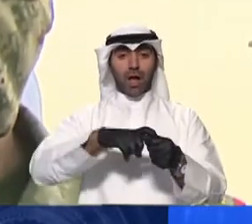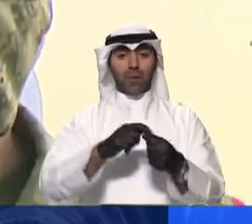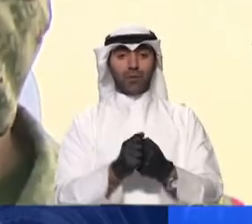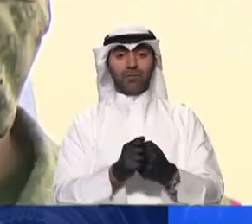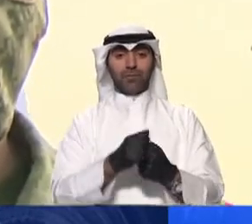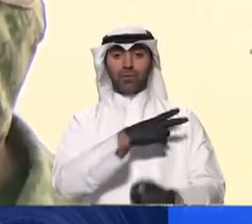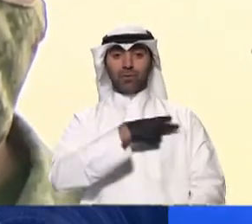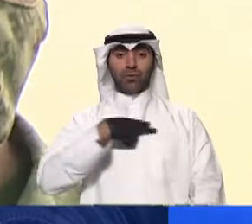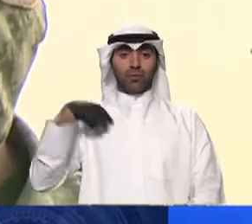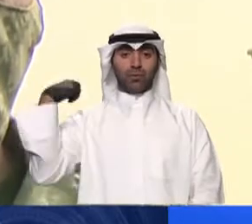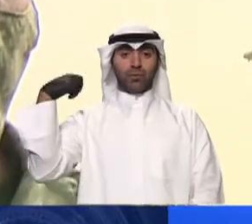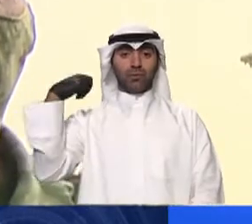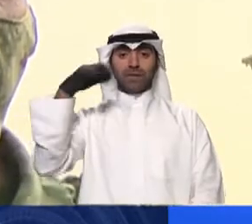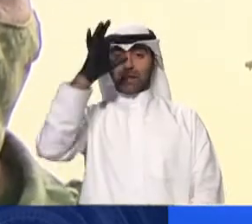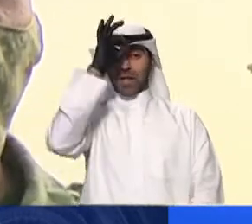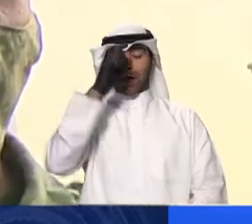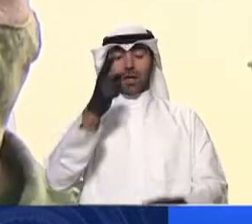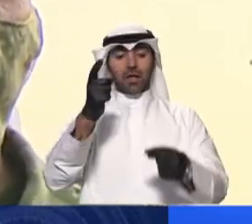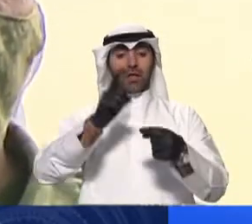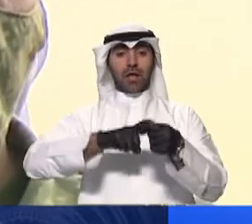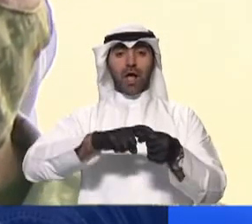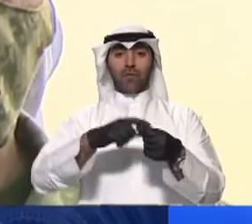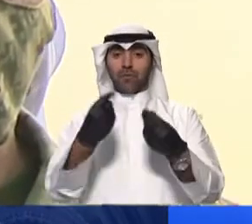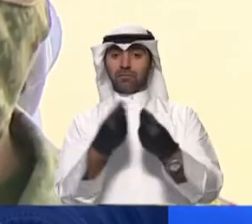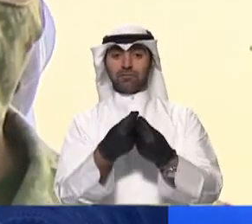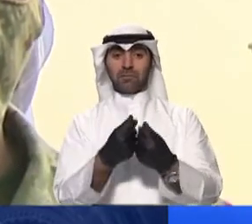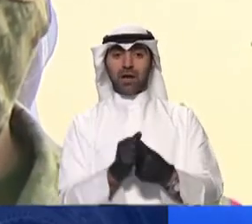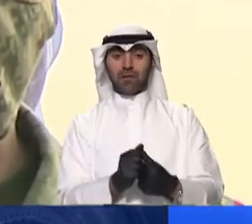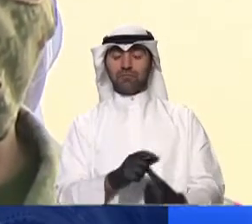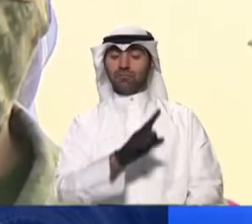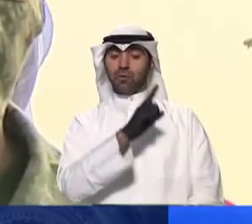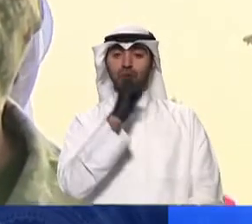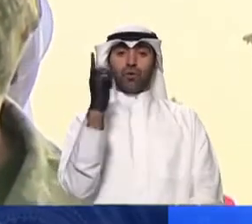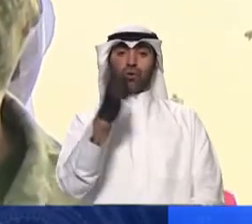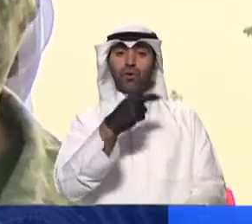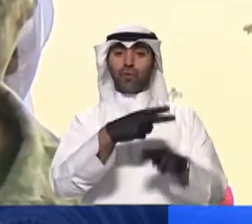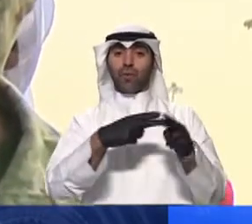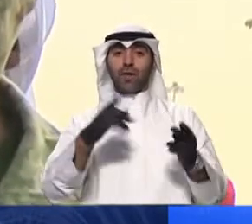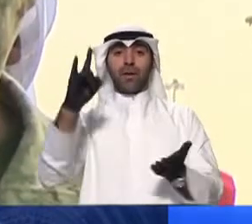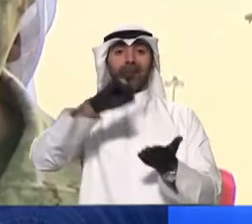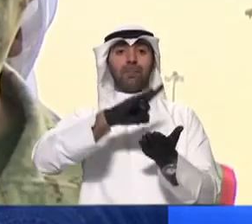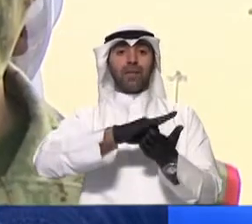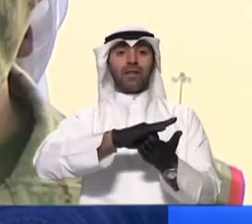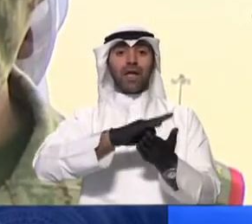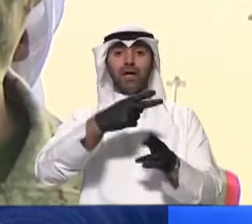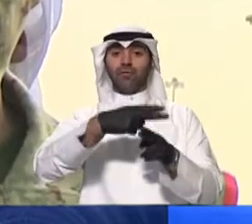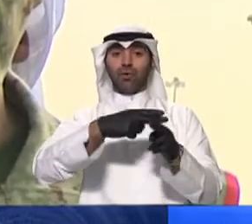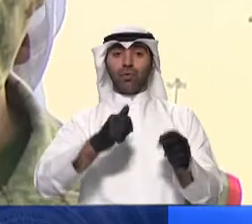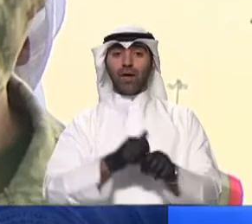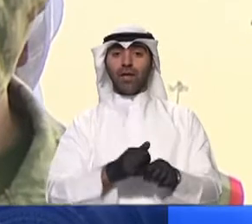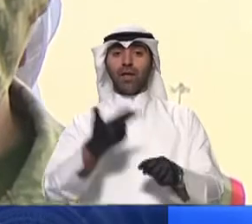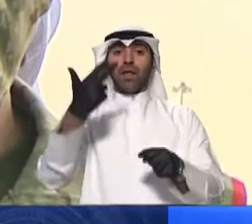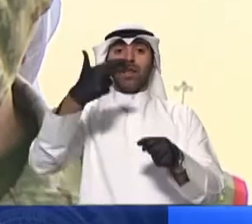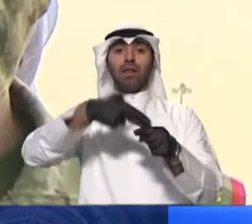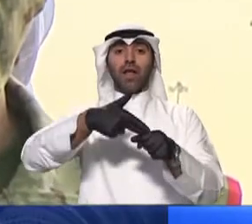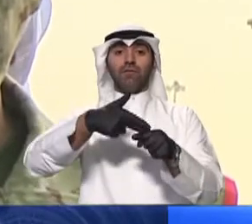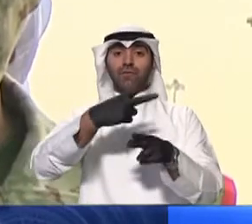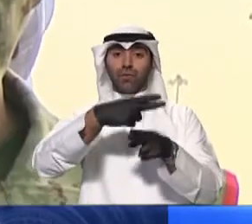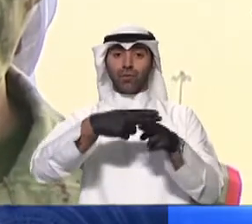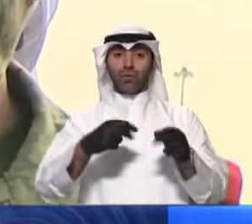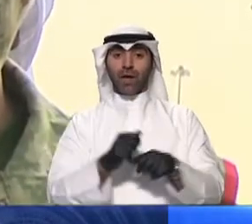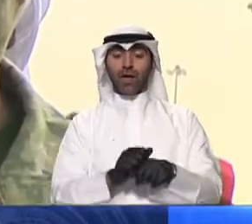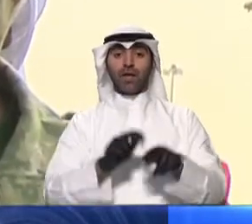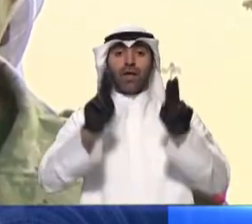مواجهة هذا الوباء، سواء كانت في الموانئ أو في المطار أو في قطاع النفط أو في الكهرباء والماء أو في